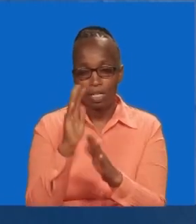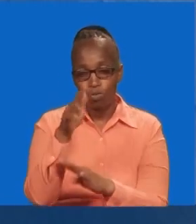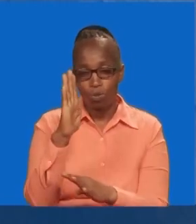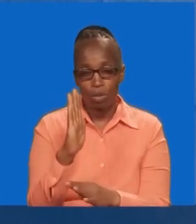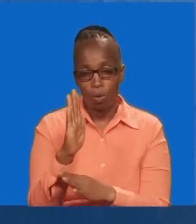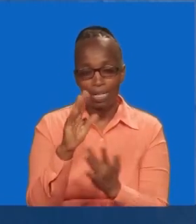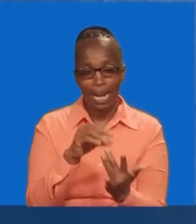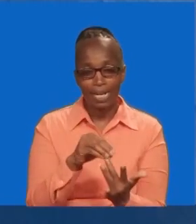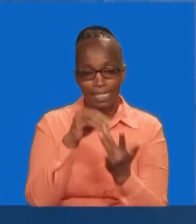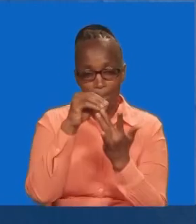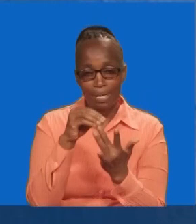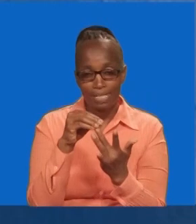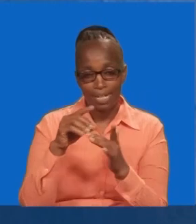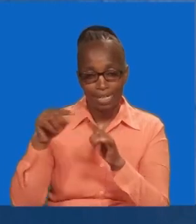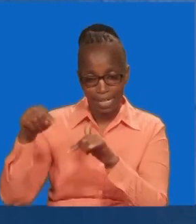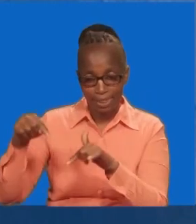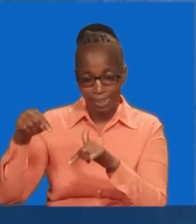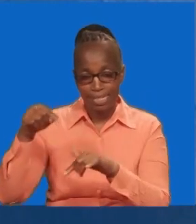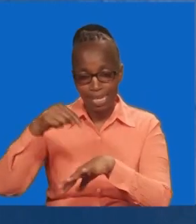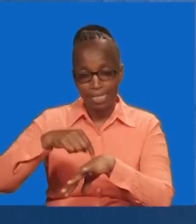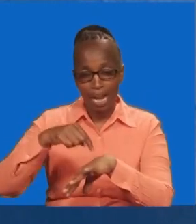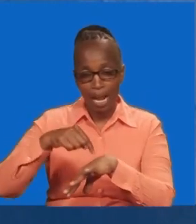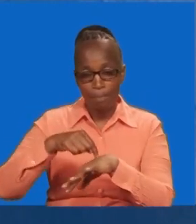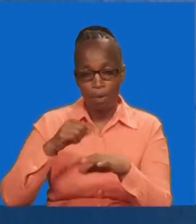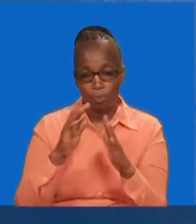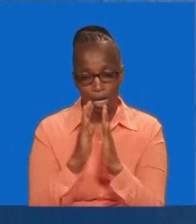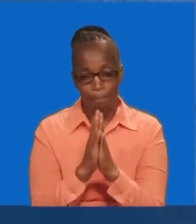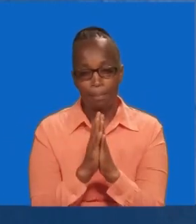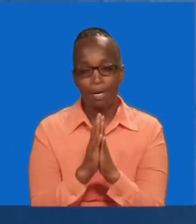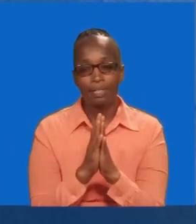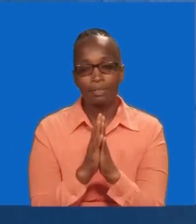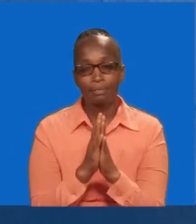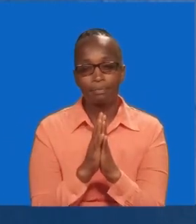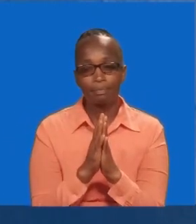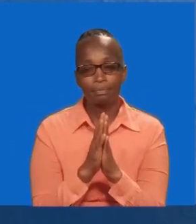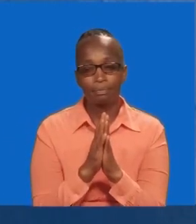Mungu hasa wakati ama kwa njia ya maombi.